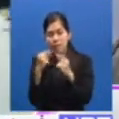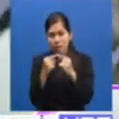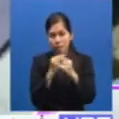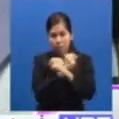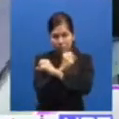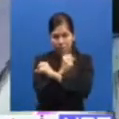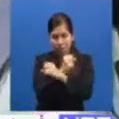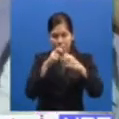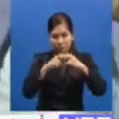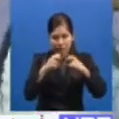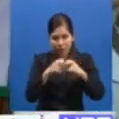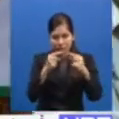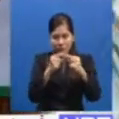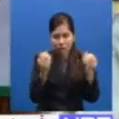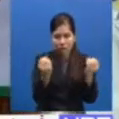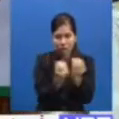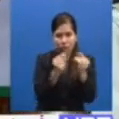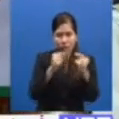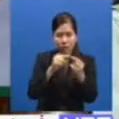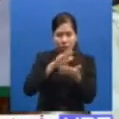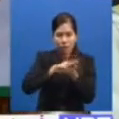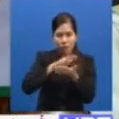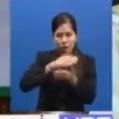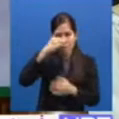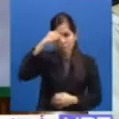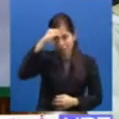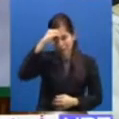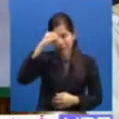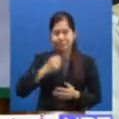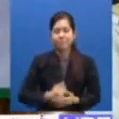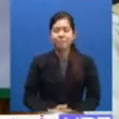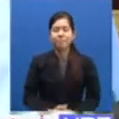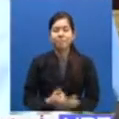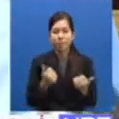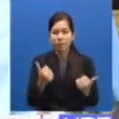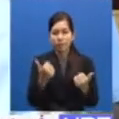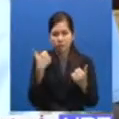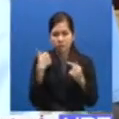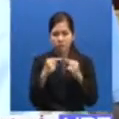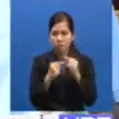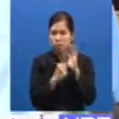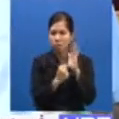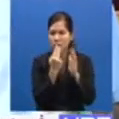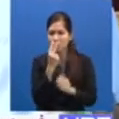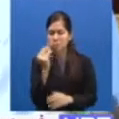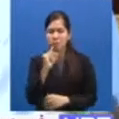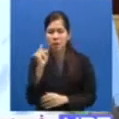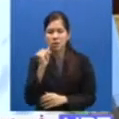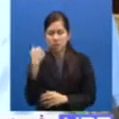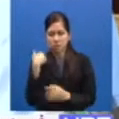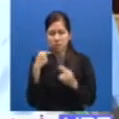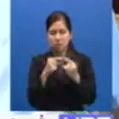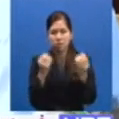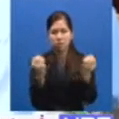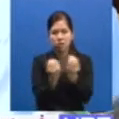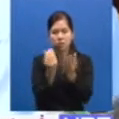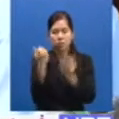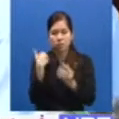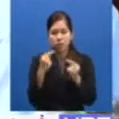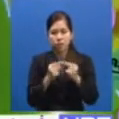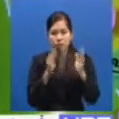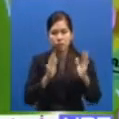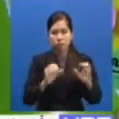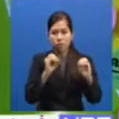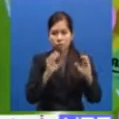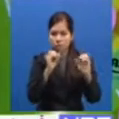มีโรงเรียนเนื่องจากสังคมปัจจุบันเข้าถึงอบายมุขได้ง่ายและมีตัวอย่างที่ไม่ดีในสังคมมากขึ้นโดยเฉพาะครู